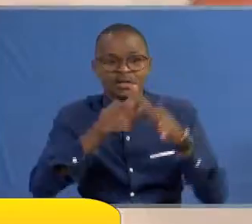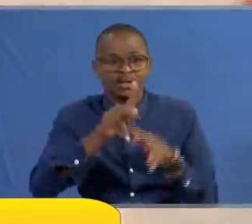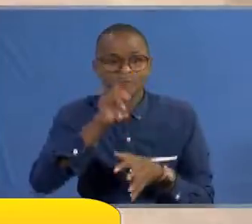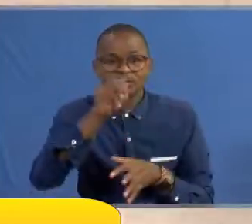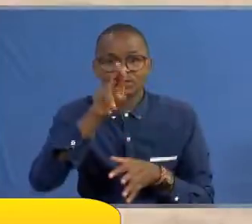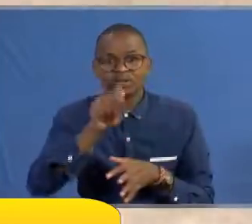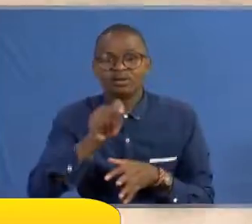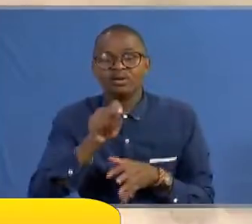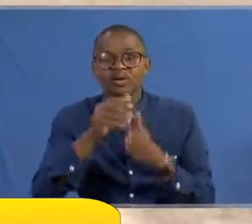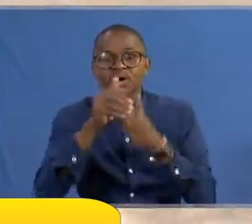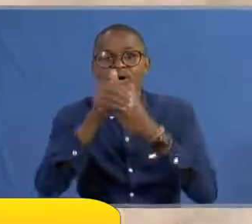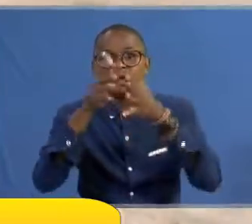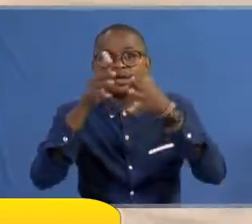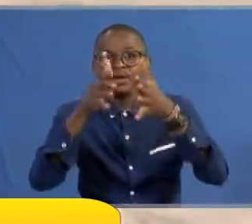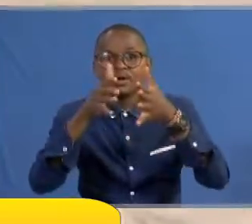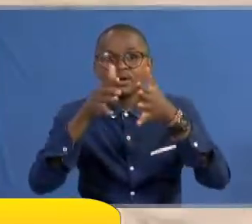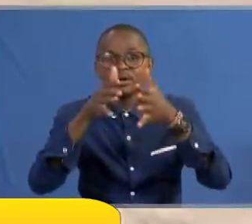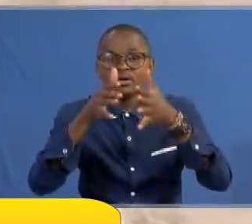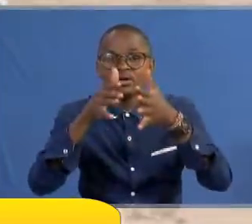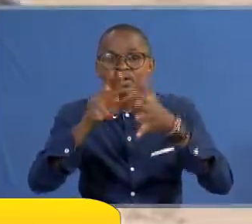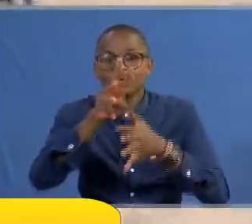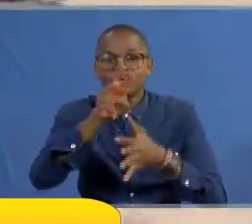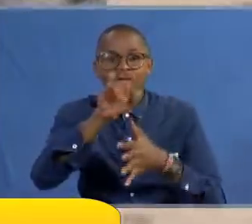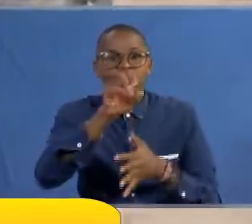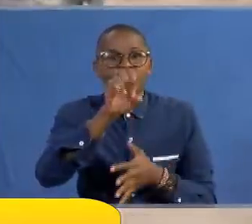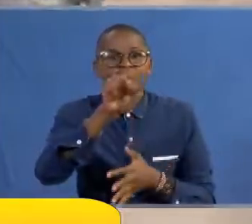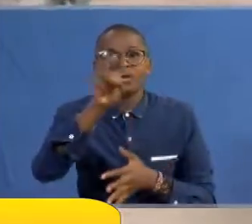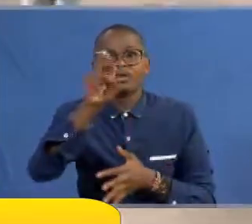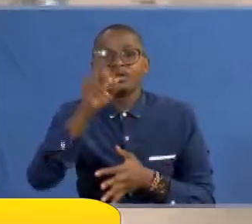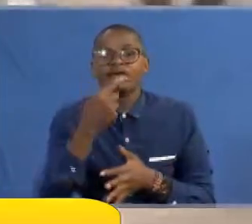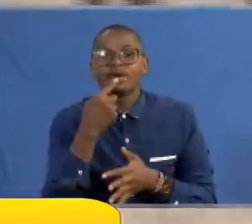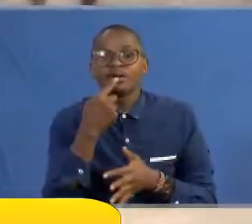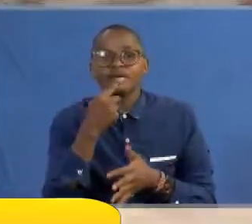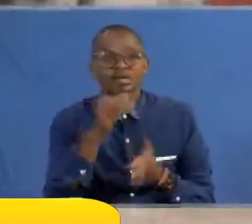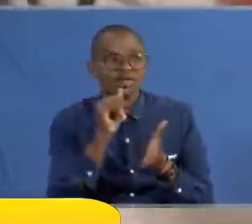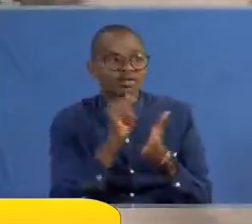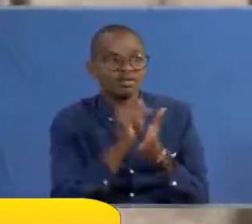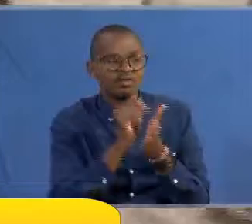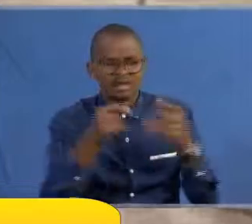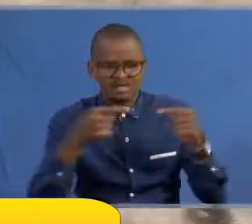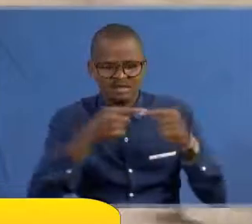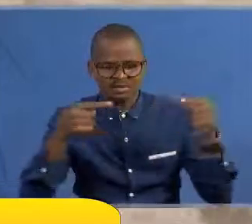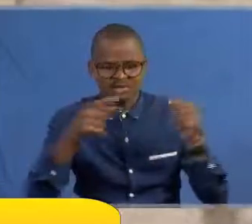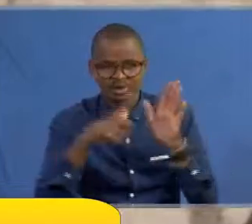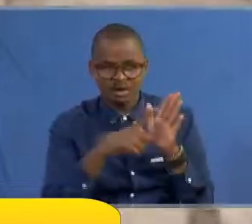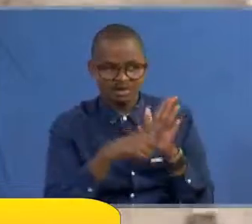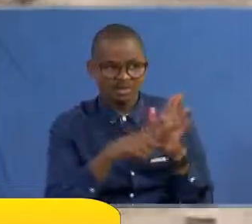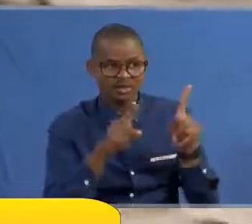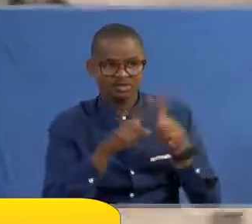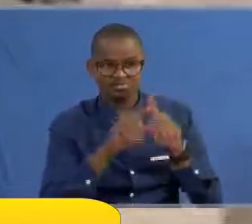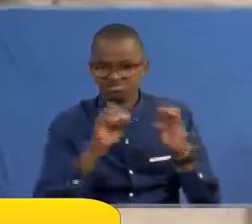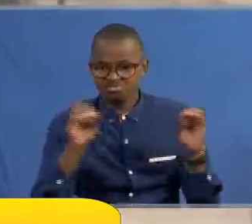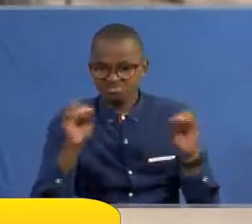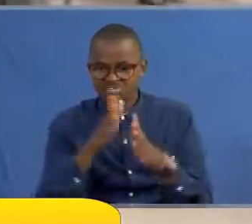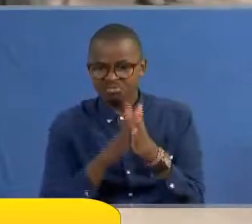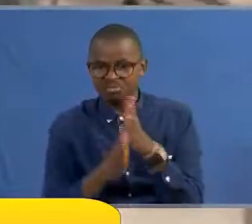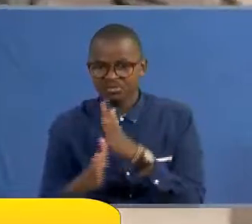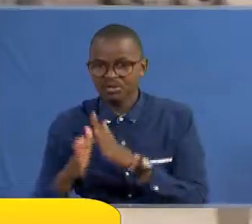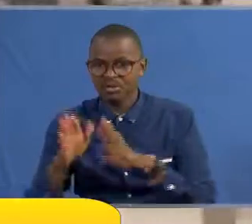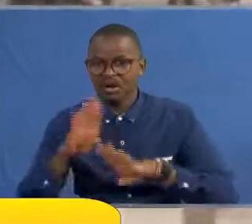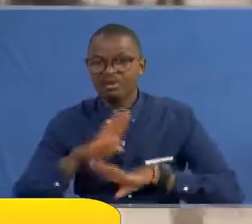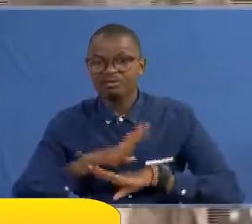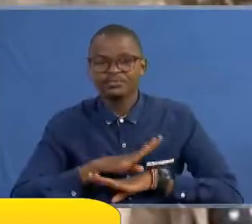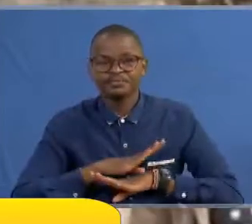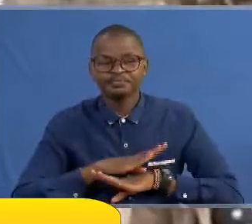NAT, wakiongozwa na katibu mkuu Wilson Sision, wakidai kwamba unaenda kinyume na sheria na hauna maandalizi